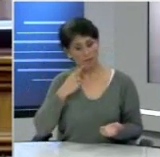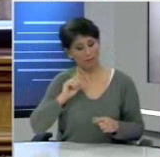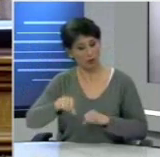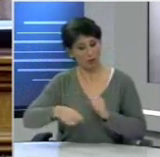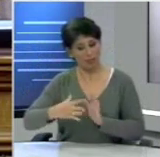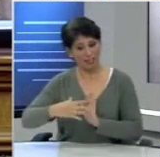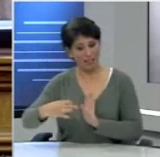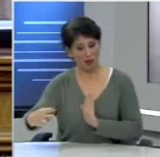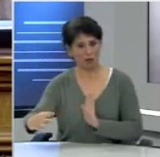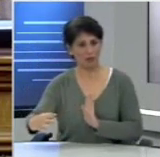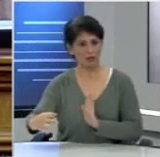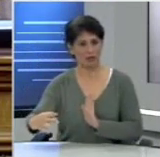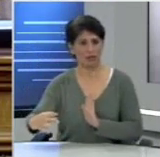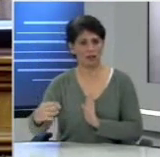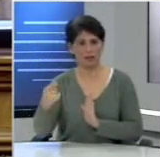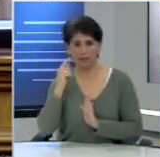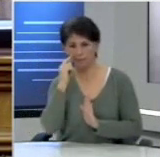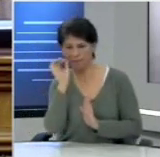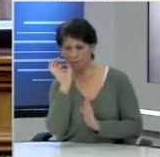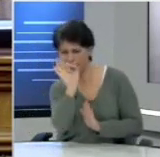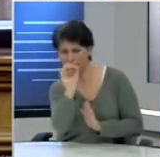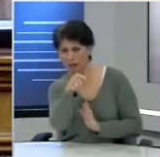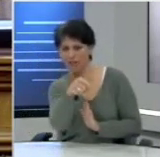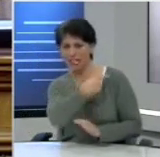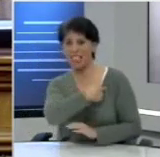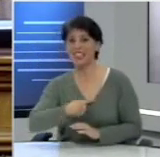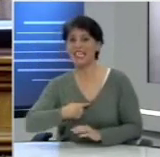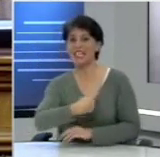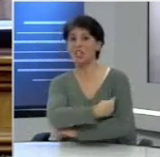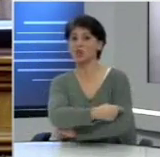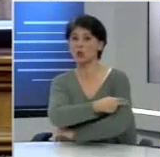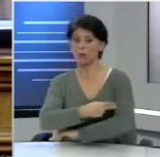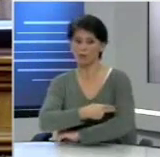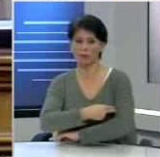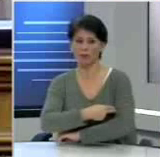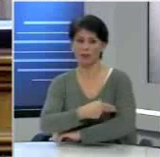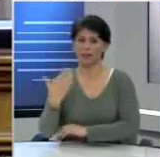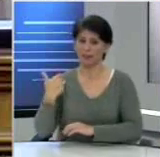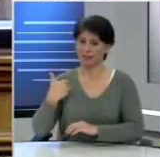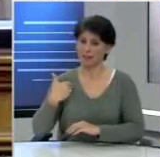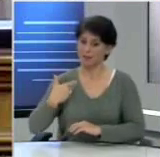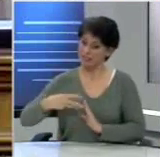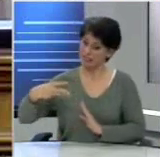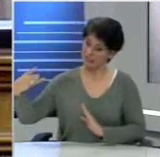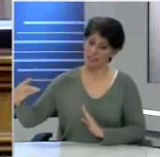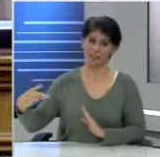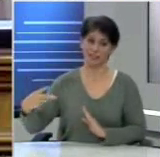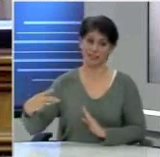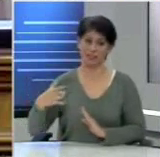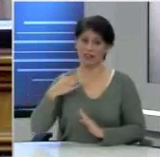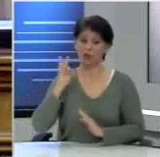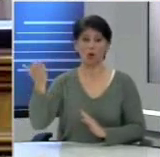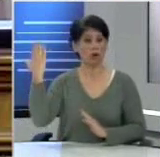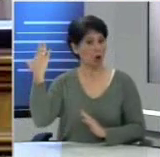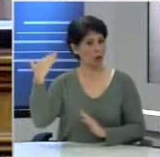να διοριστεί, είχε βάλει στο μάτι φαίνεται αυτή τη θέση του διοικητή του νοσοκομείου και επί των ημερών μας, ξέρετε. Διότι